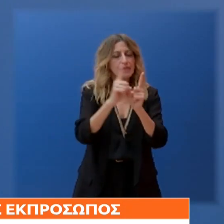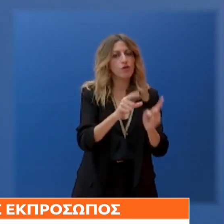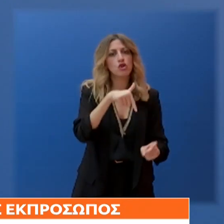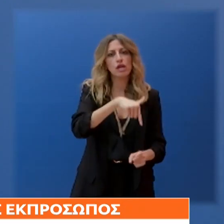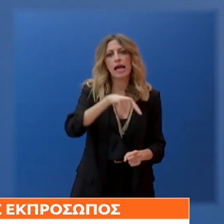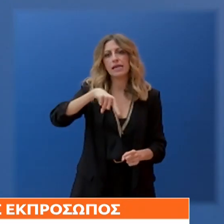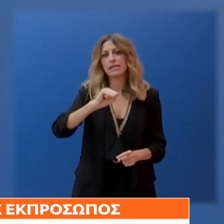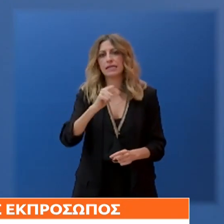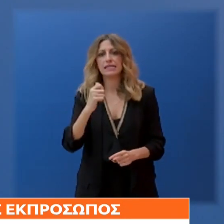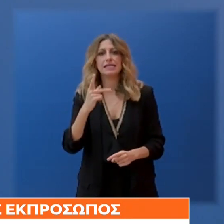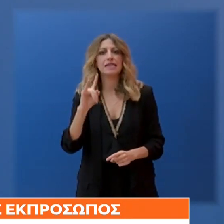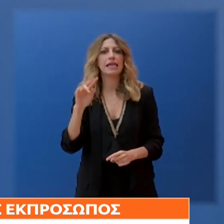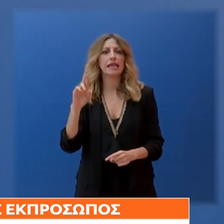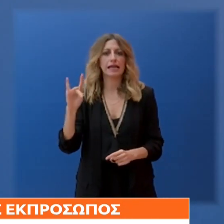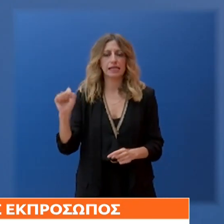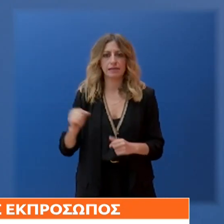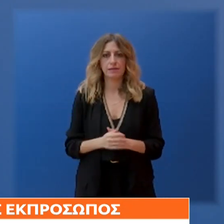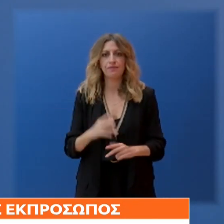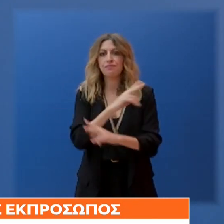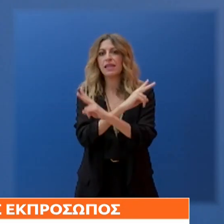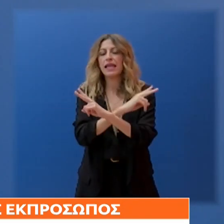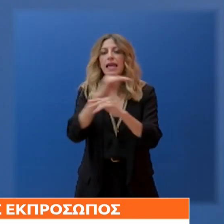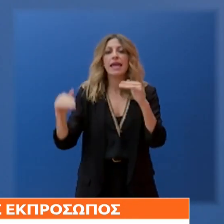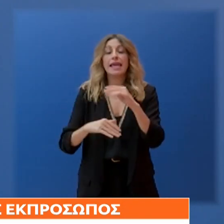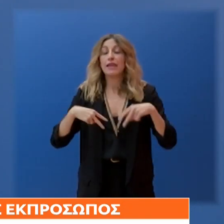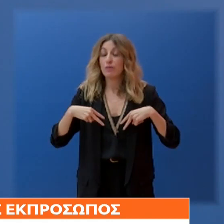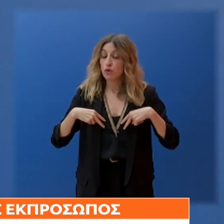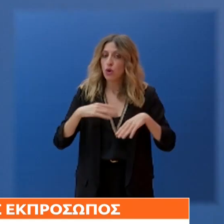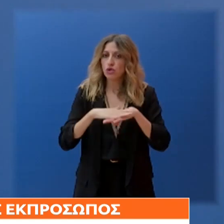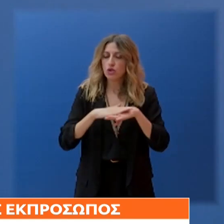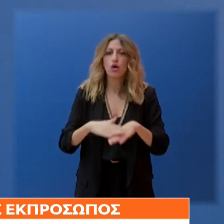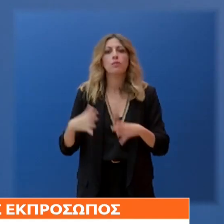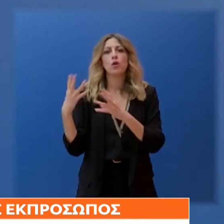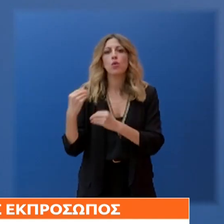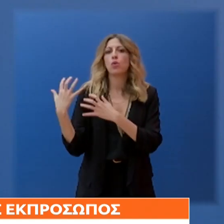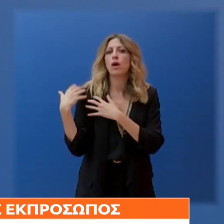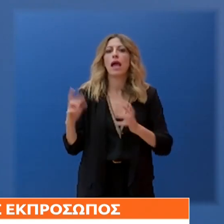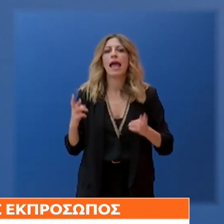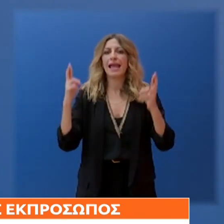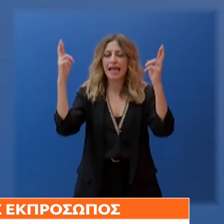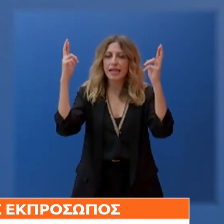Τσακίρης. Υφυπουργός Αρμόδιος για την έρευνα και την τεχνολογία Χρήστος Δήμας.